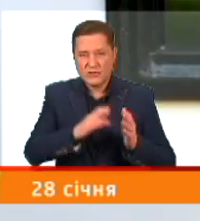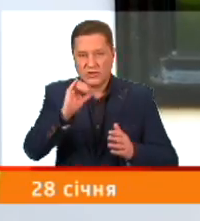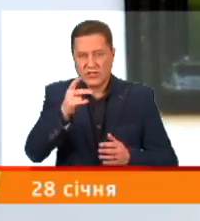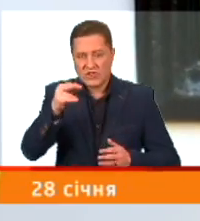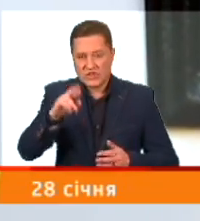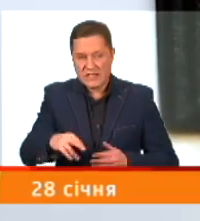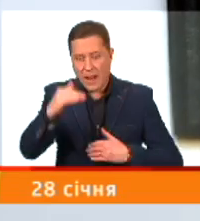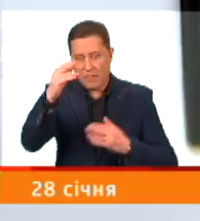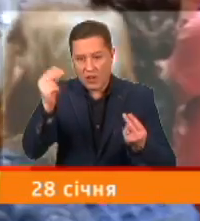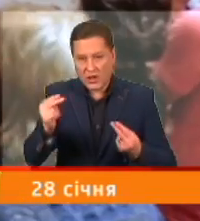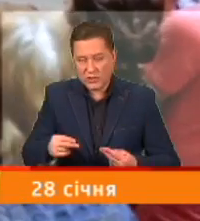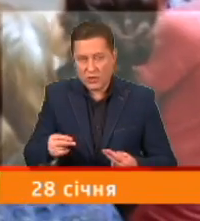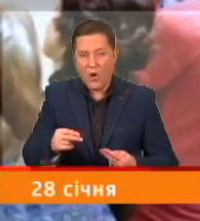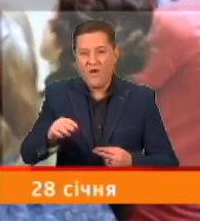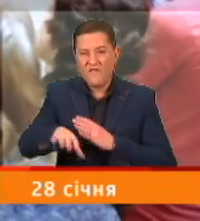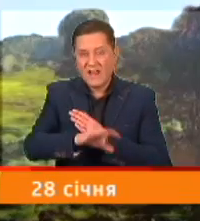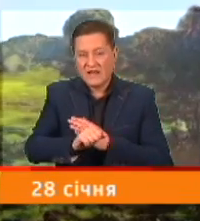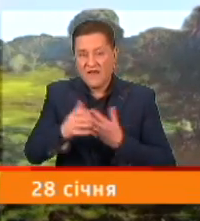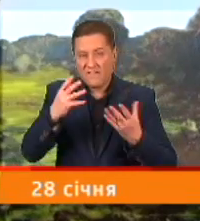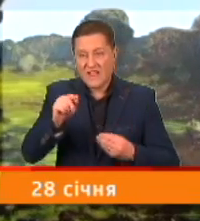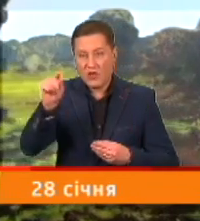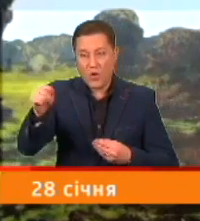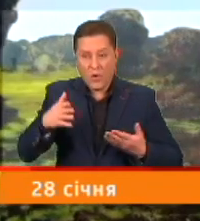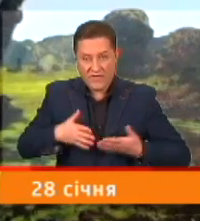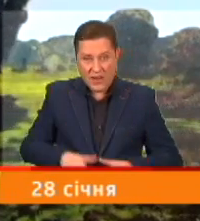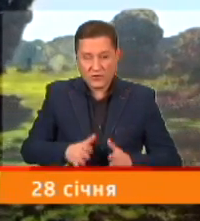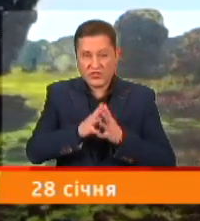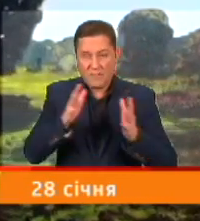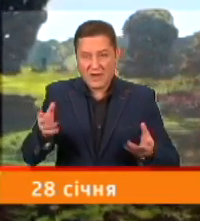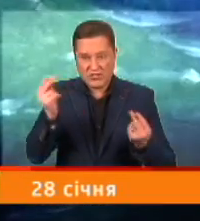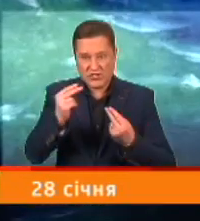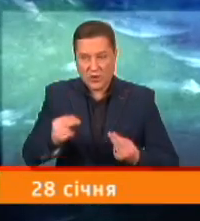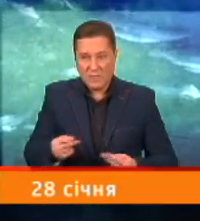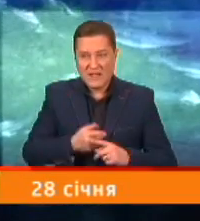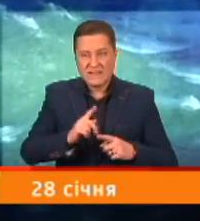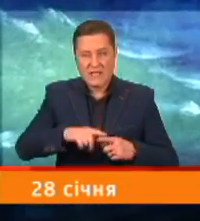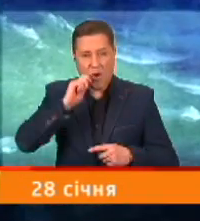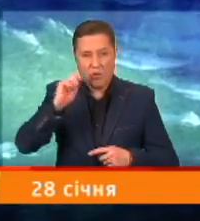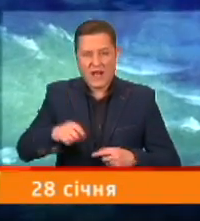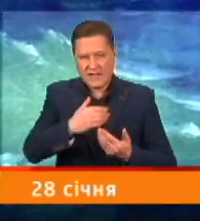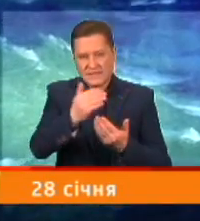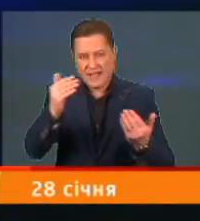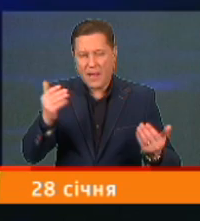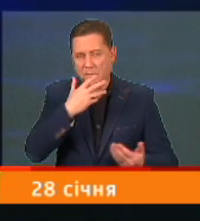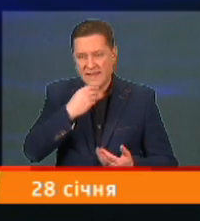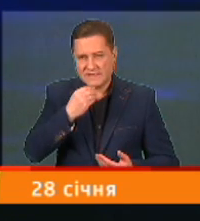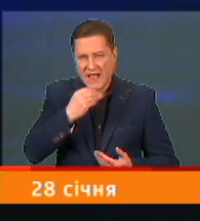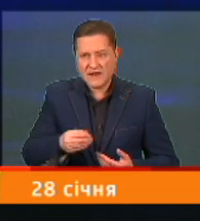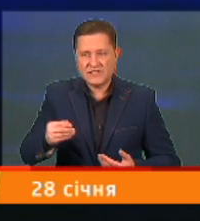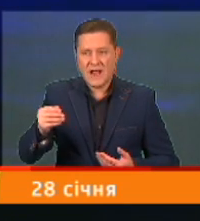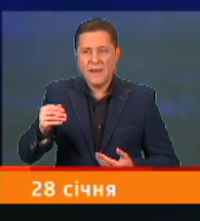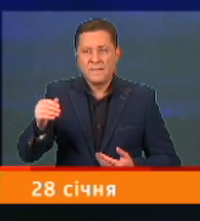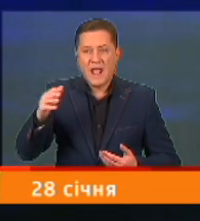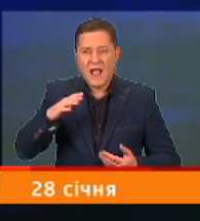тобто полотно викрали в день його народження. Більшість робіт митця – це українські пейзажі. Картину «Крим» Ай-Петрі